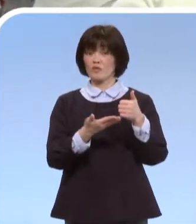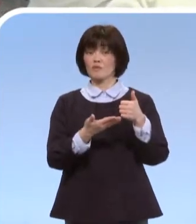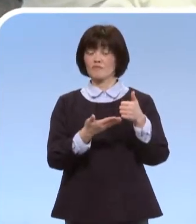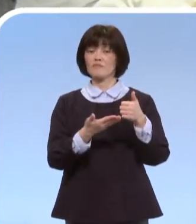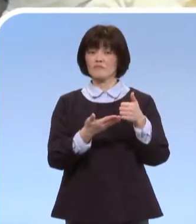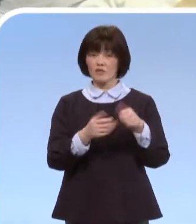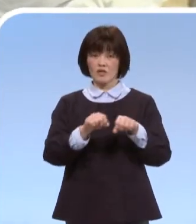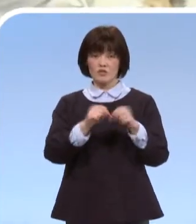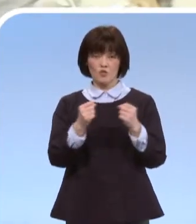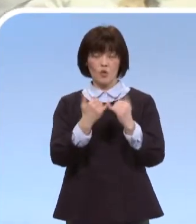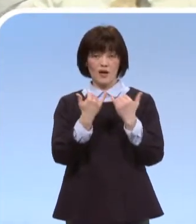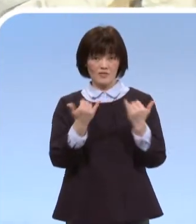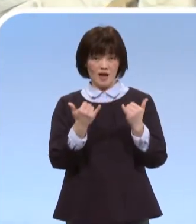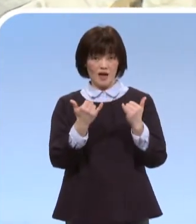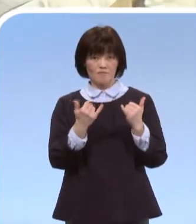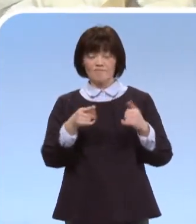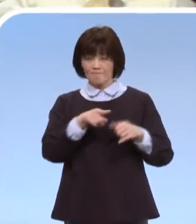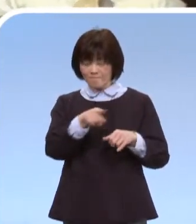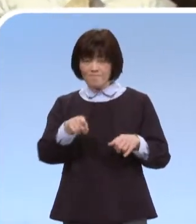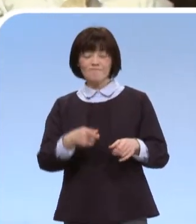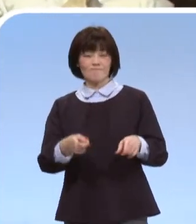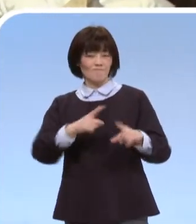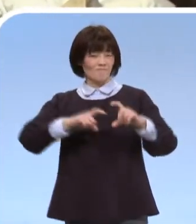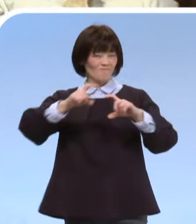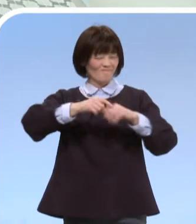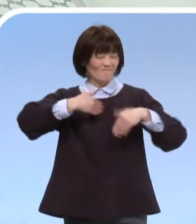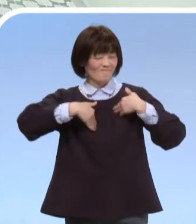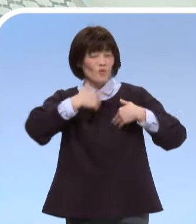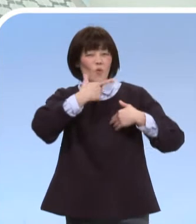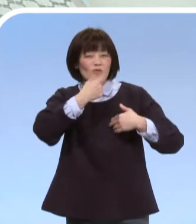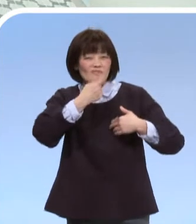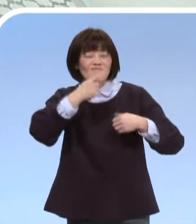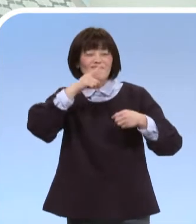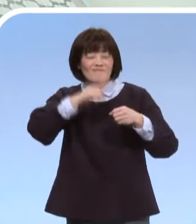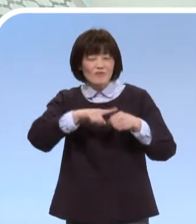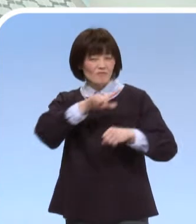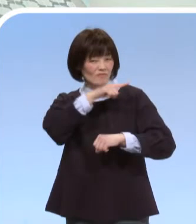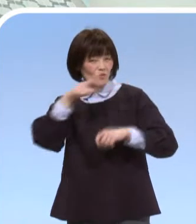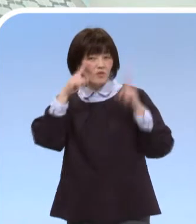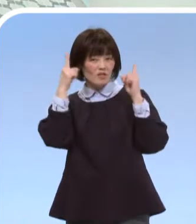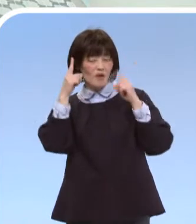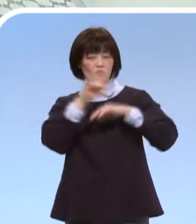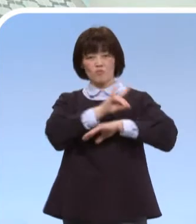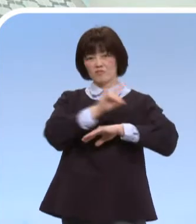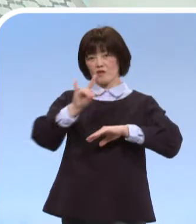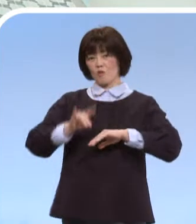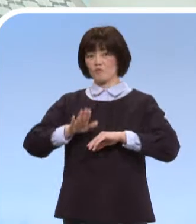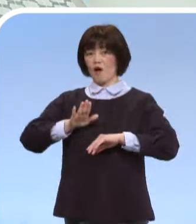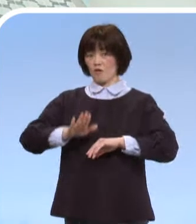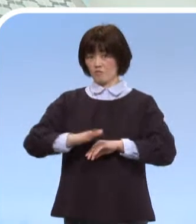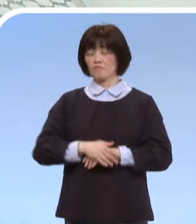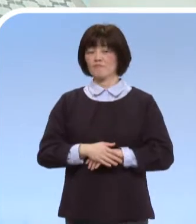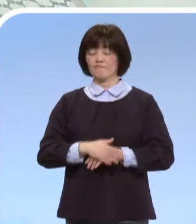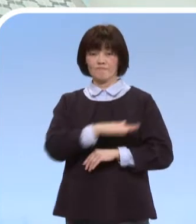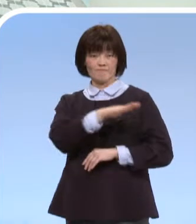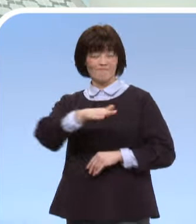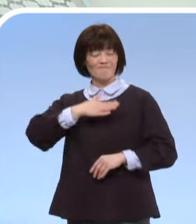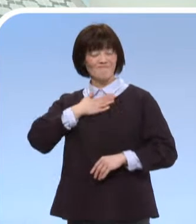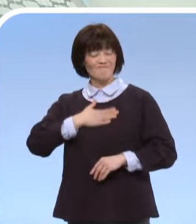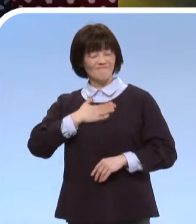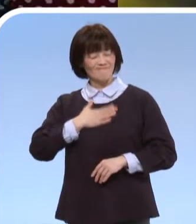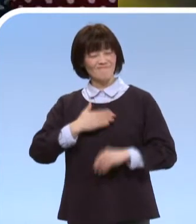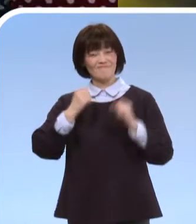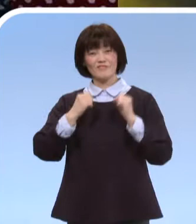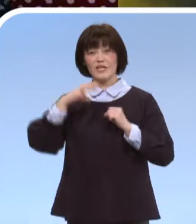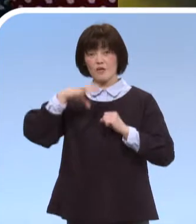また清田さんは障害者にもっと喜んでもらおうと、さまざまなイベントを企画。みんなが心地よく